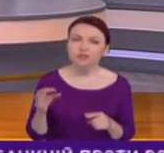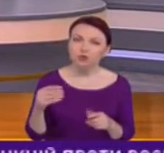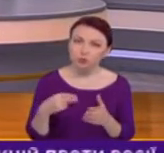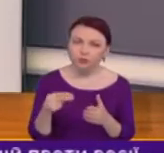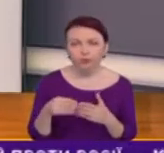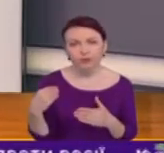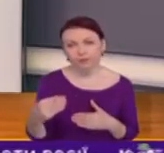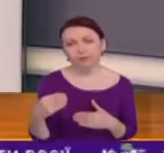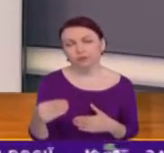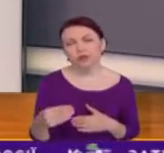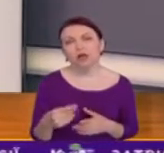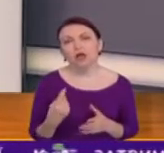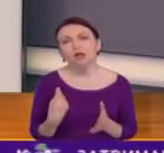і